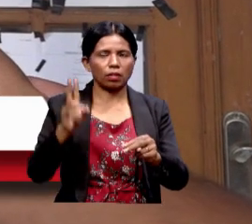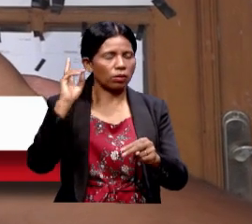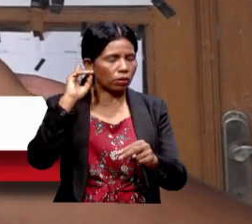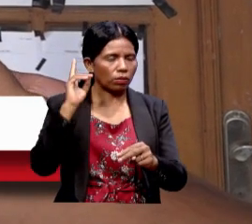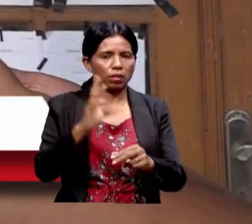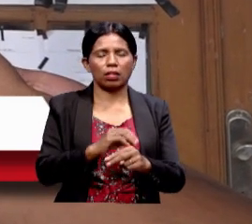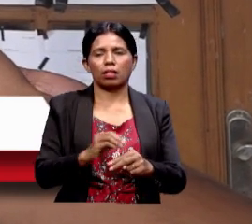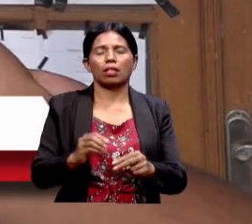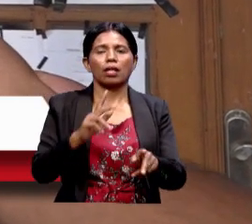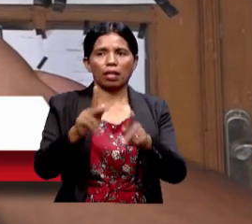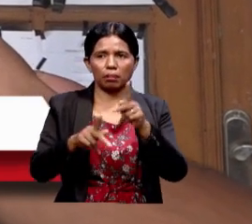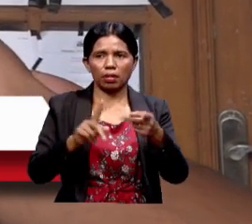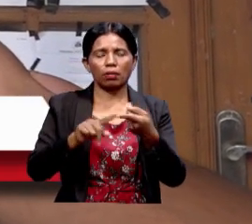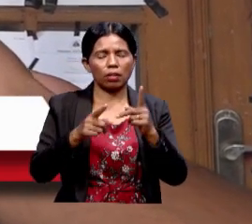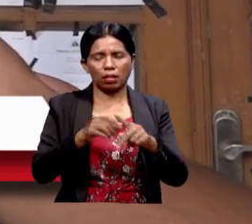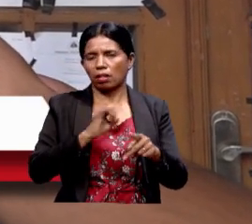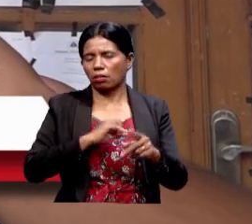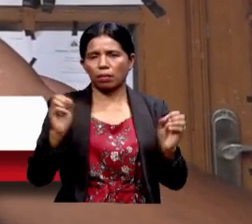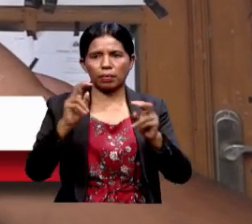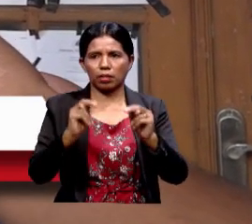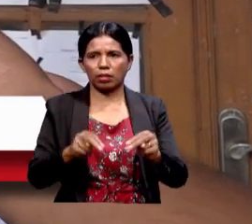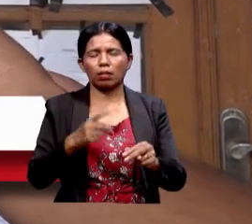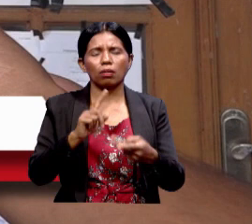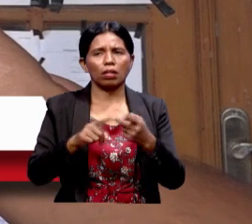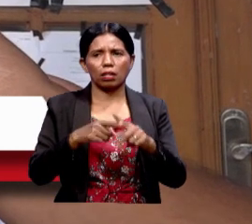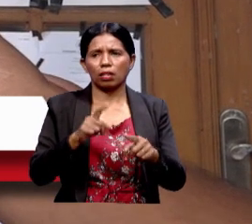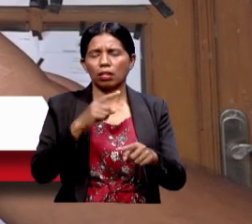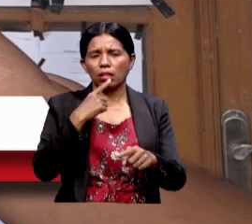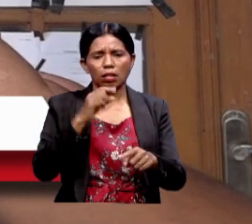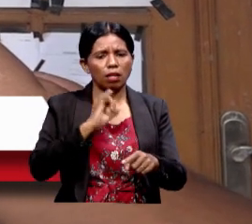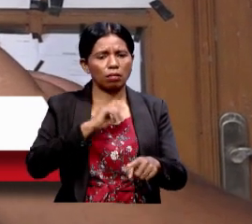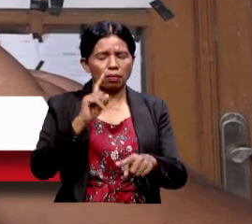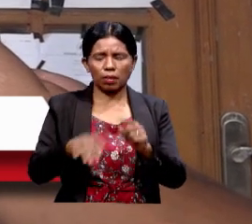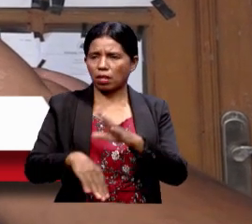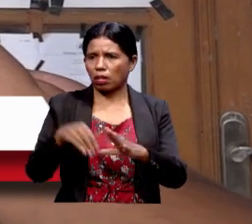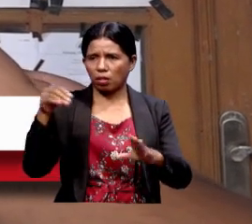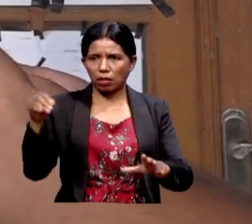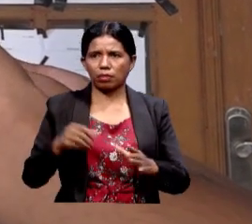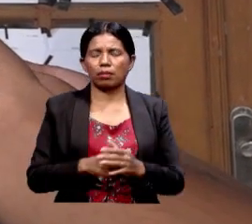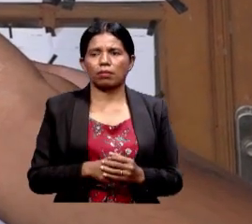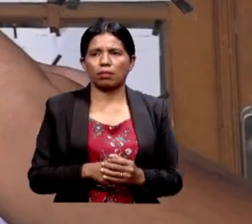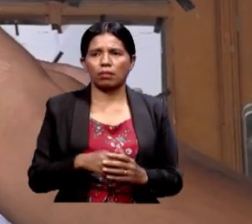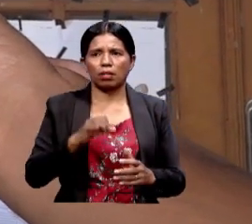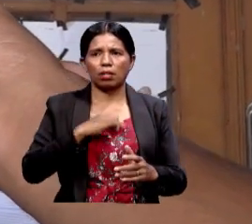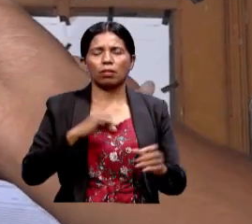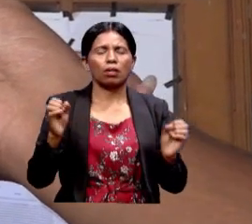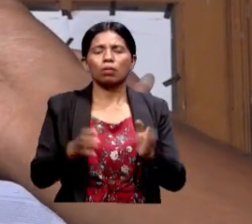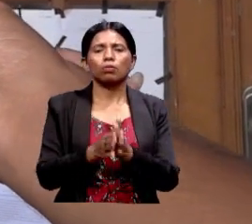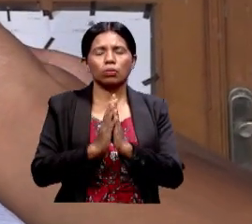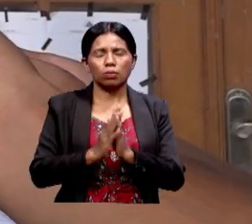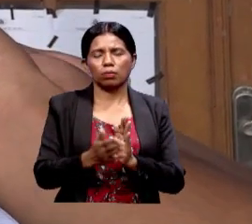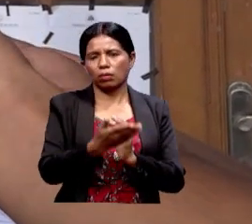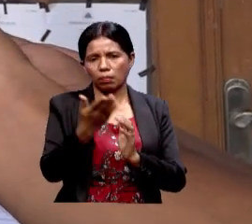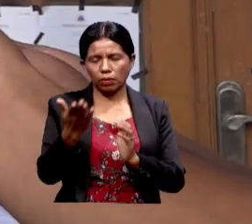la precisa ile ne kolega ne. Ito ne kolega ne hatan dia la hau la bela sai. Hatan la hau la notifica ita wat.